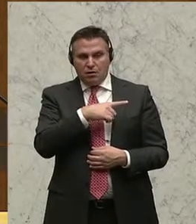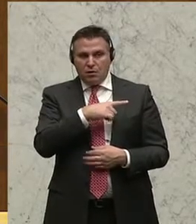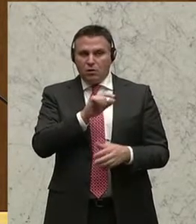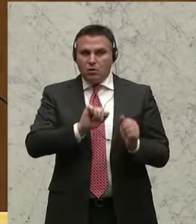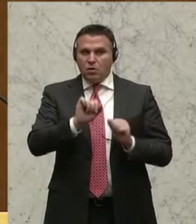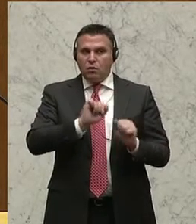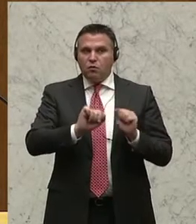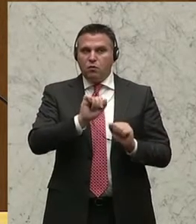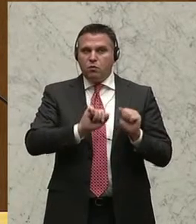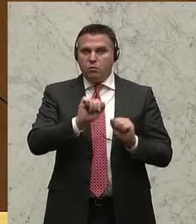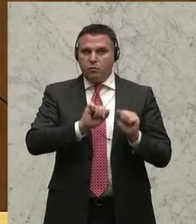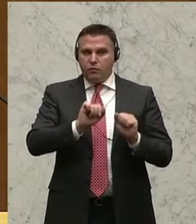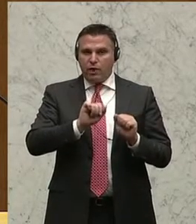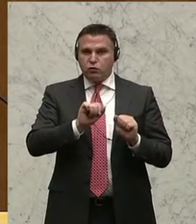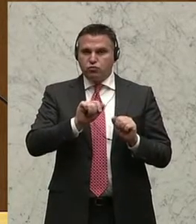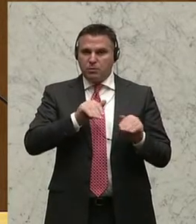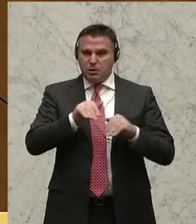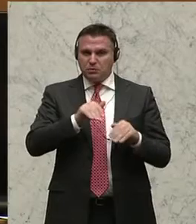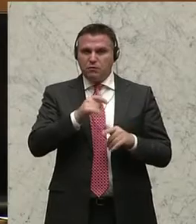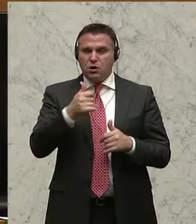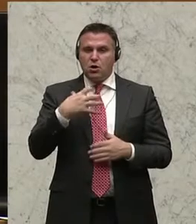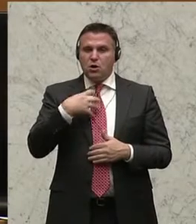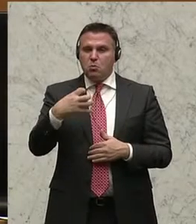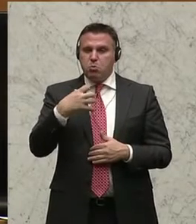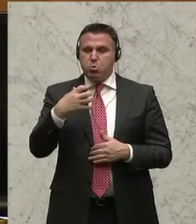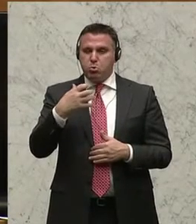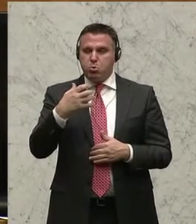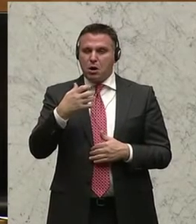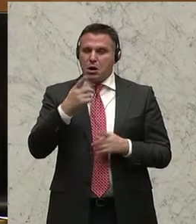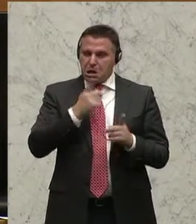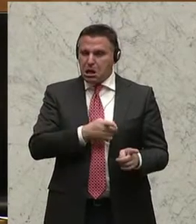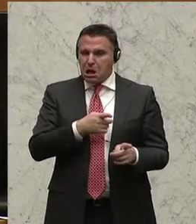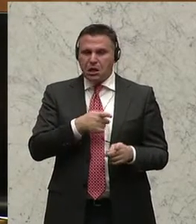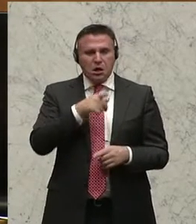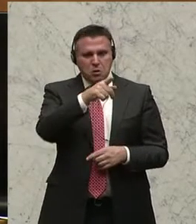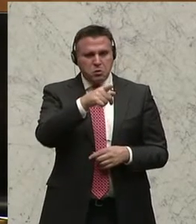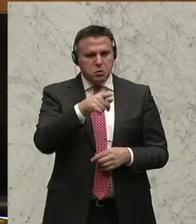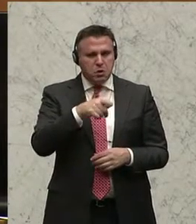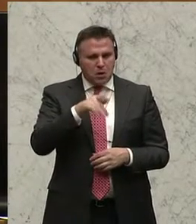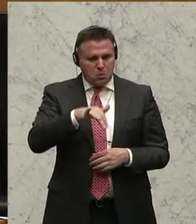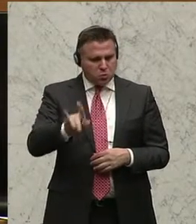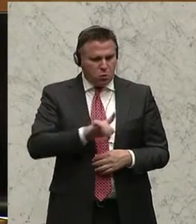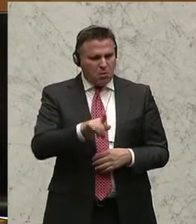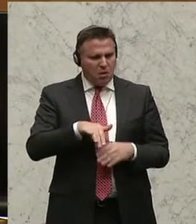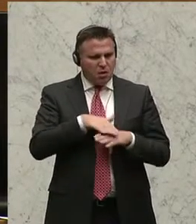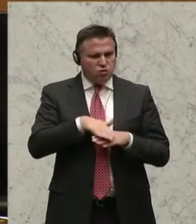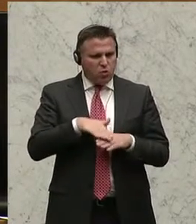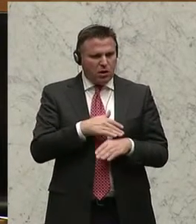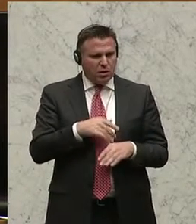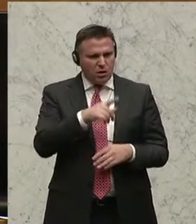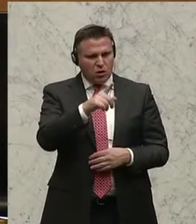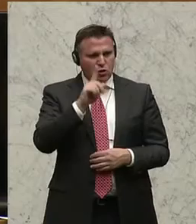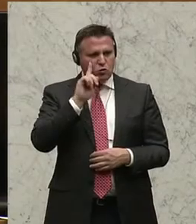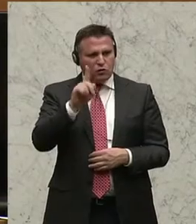Verteidigungsminister Bürgerkriegsfantasien und Sie nicken noch dazu. Herr Kollege Walser, kommen Sie heraus und entschuldigen Sie sich. Sie wissen, wie